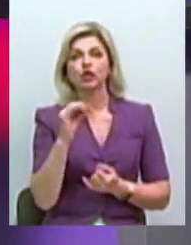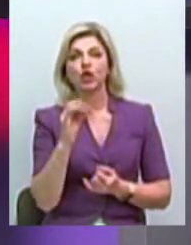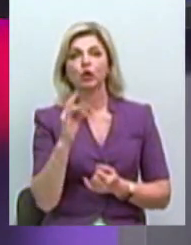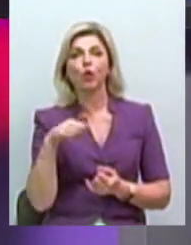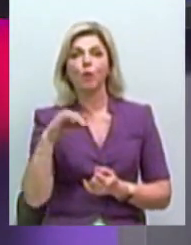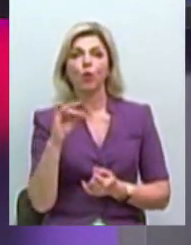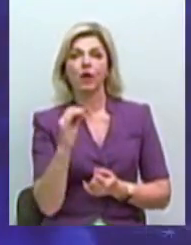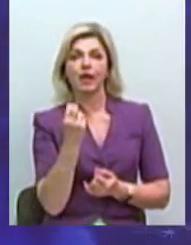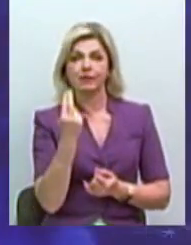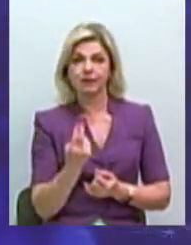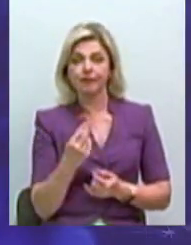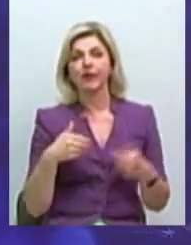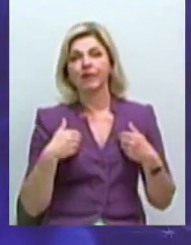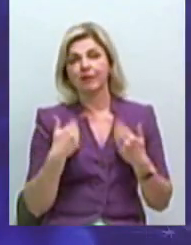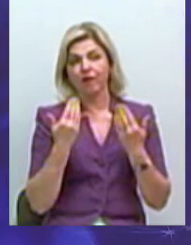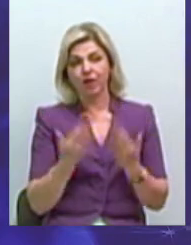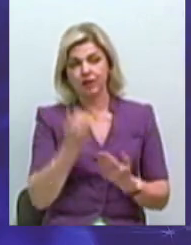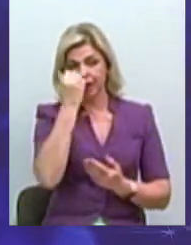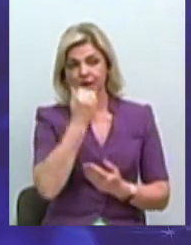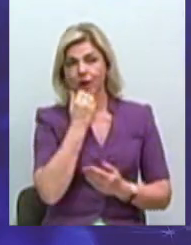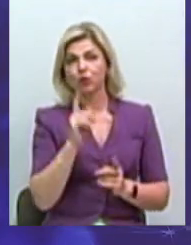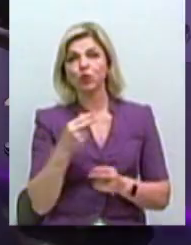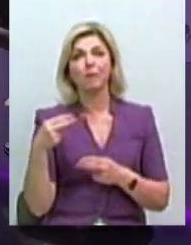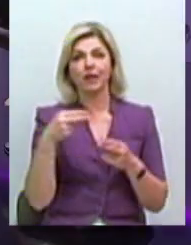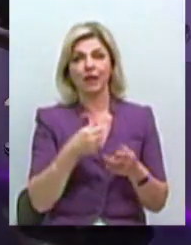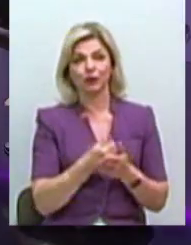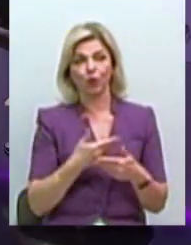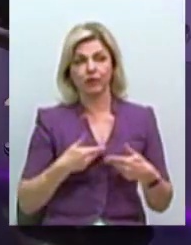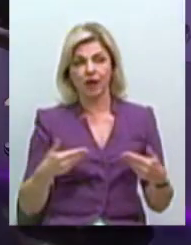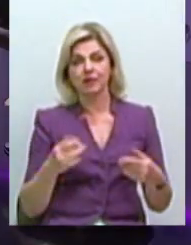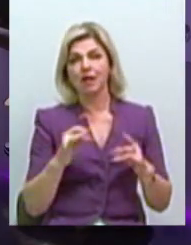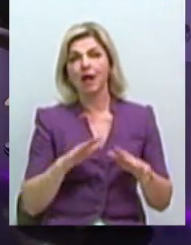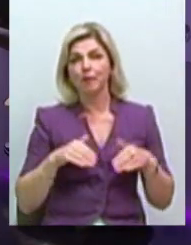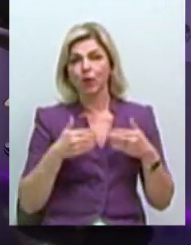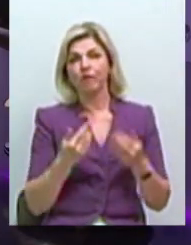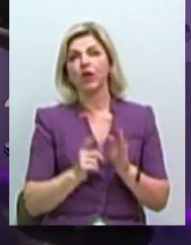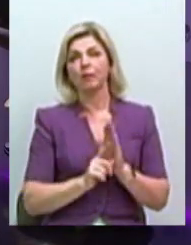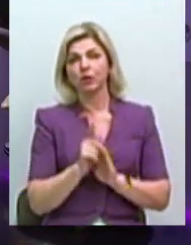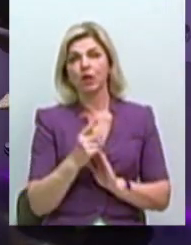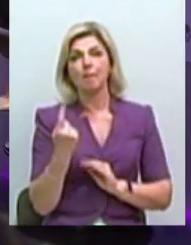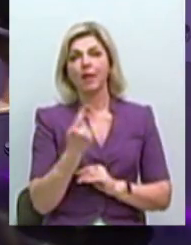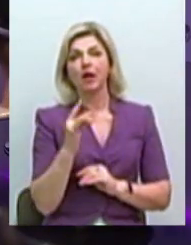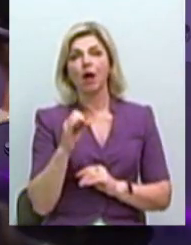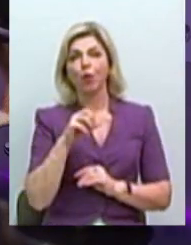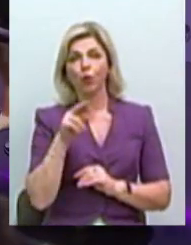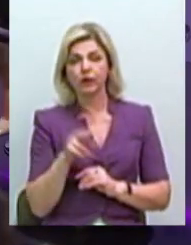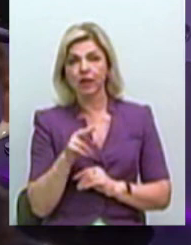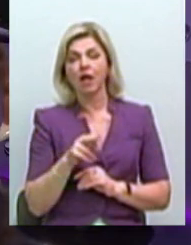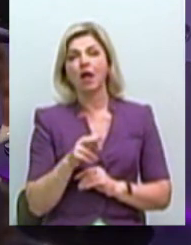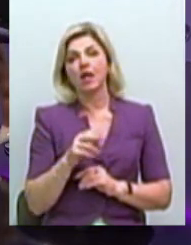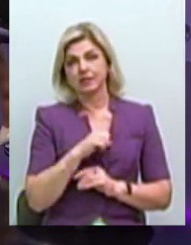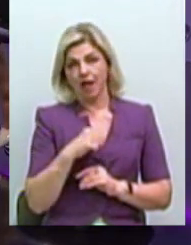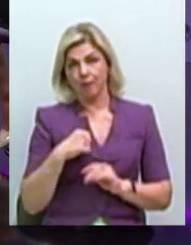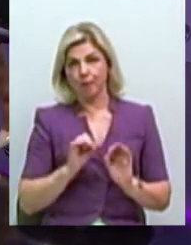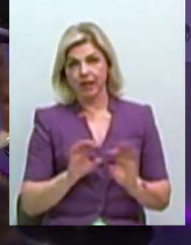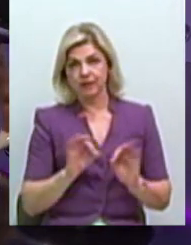Чорноморець. Вітаю вас і дякую, добре, що доїхали до нас. І пропоную одразу розпочати з першого раунду. Умовна назва – самопрезентація.